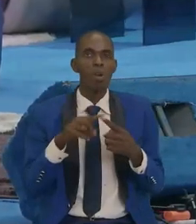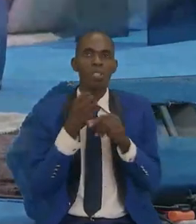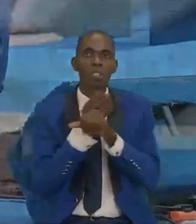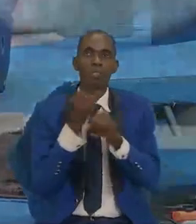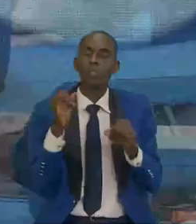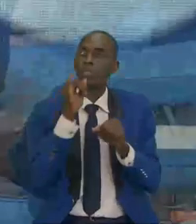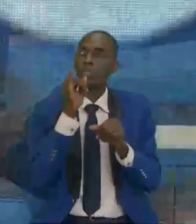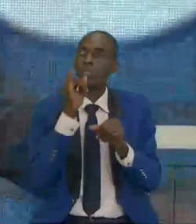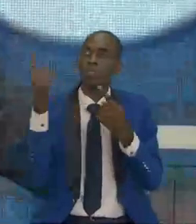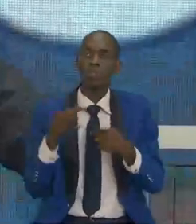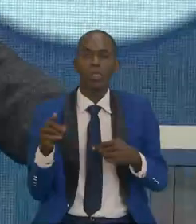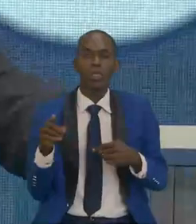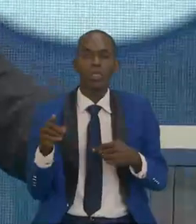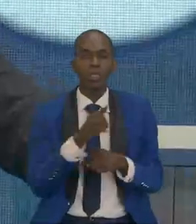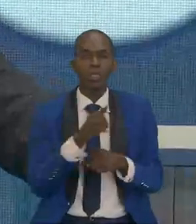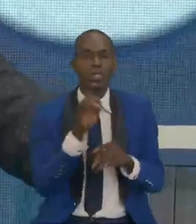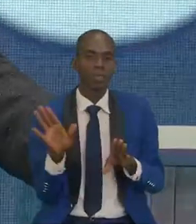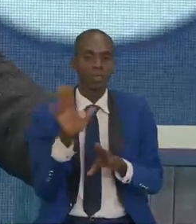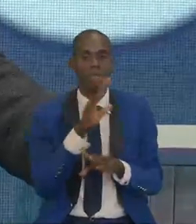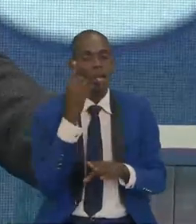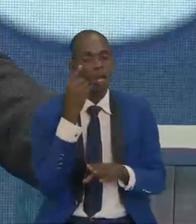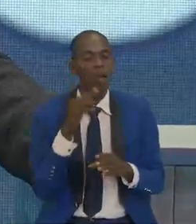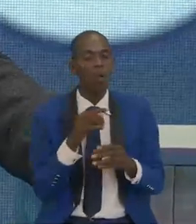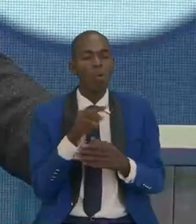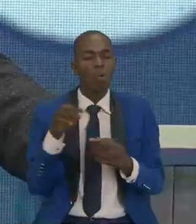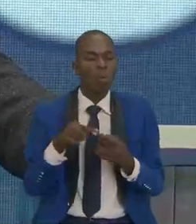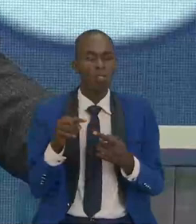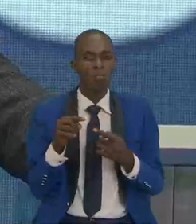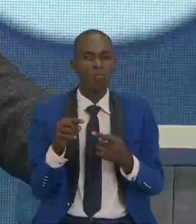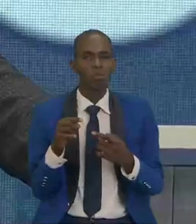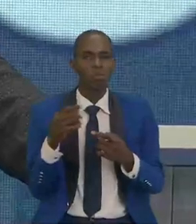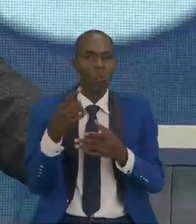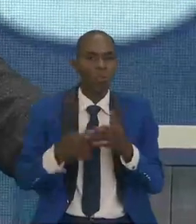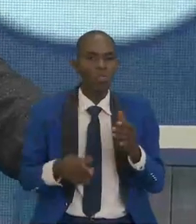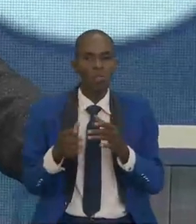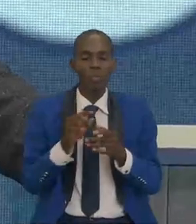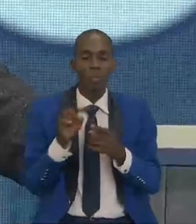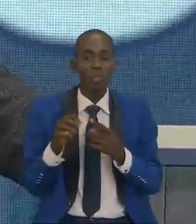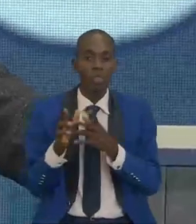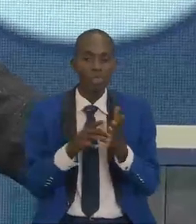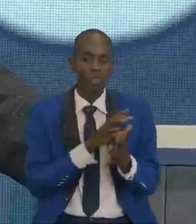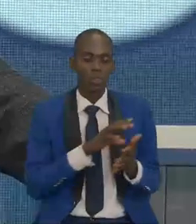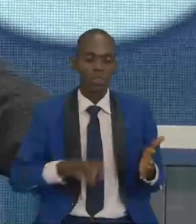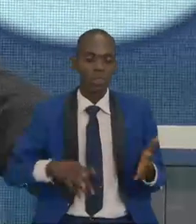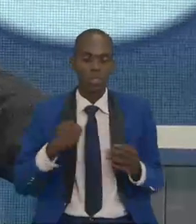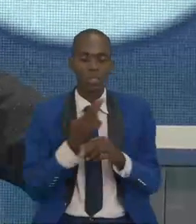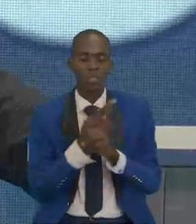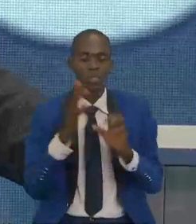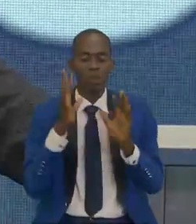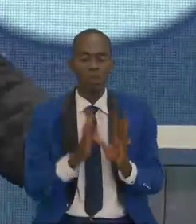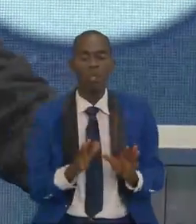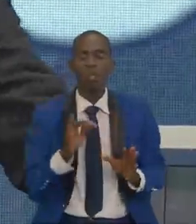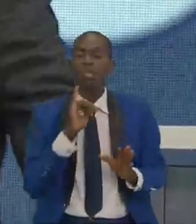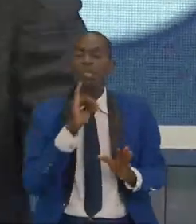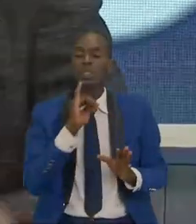à cela. Lorsque le salut vient, il ferme les yeux à cela. Lorsque Jésus